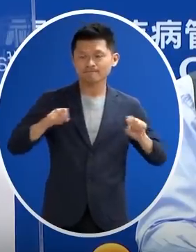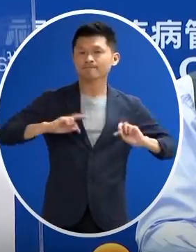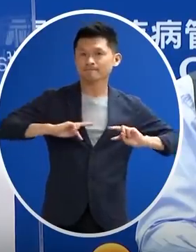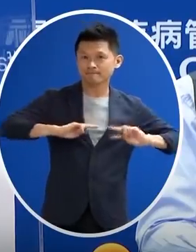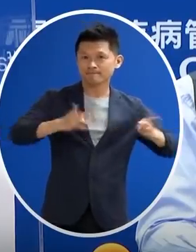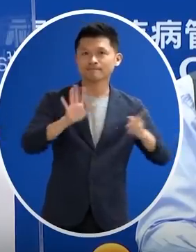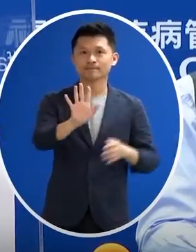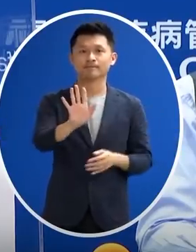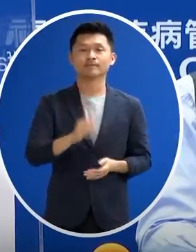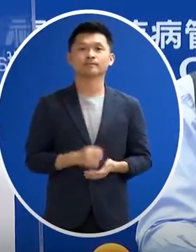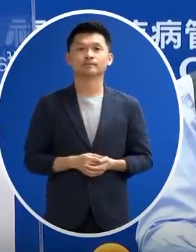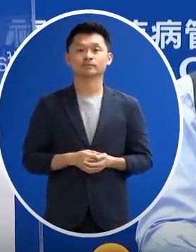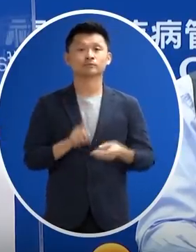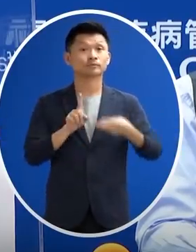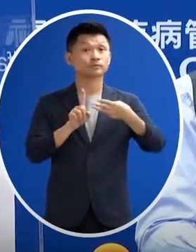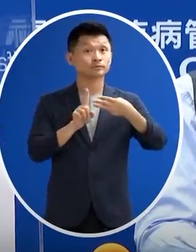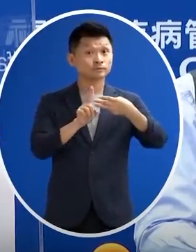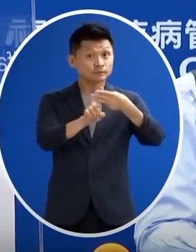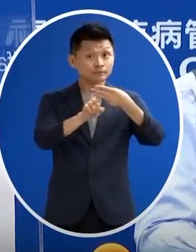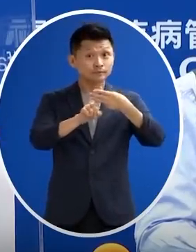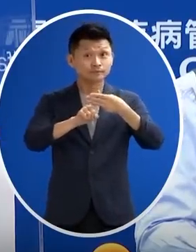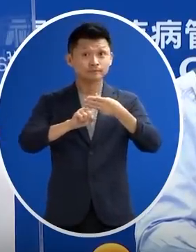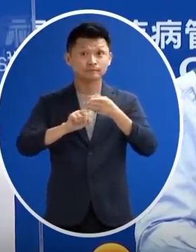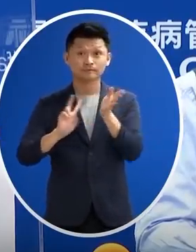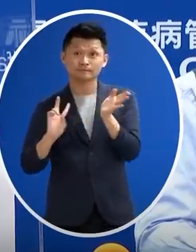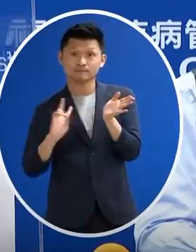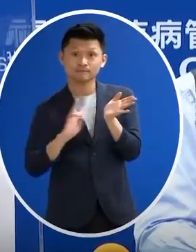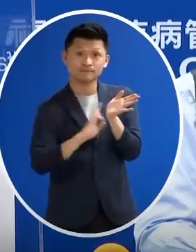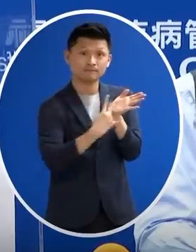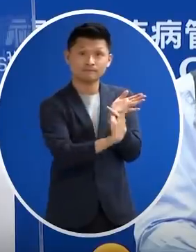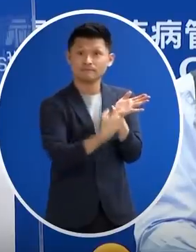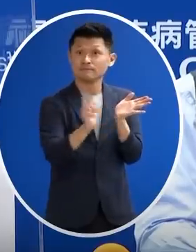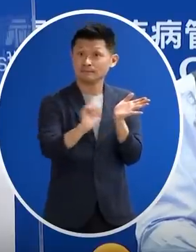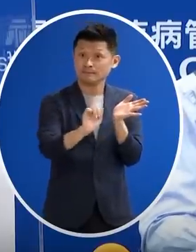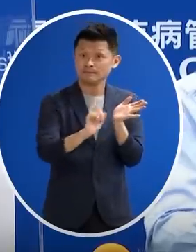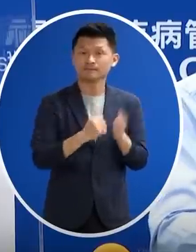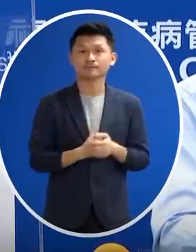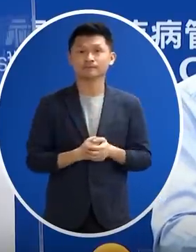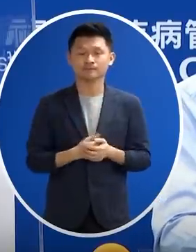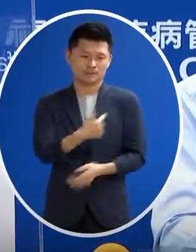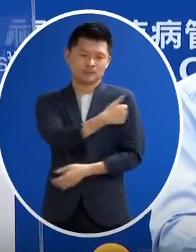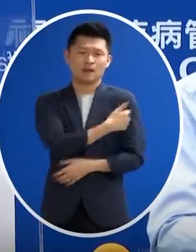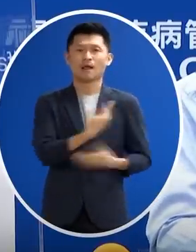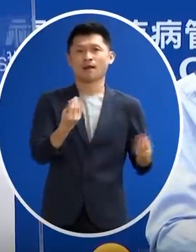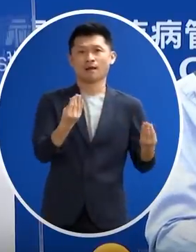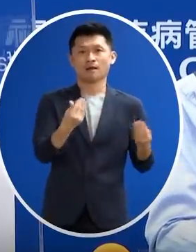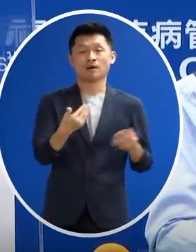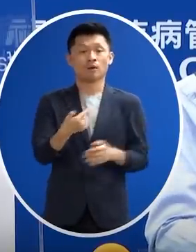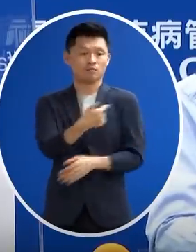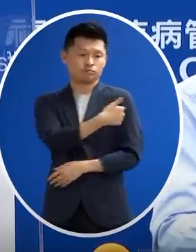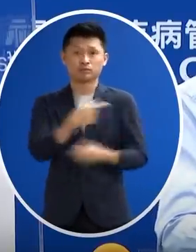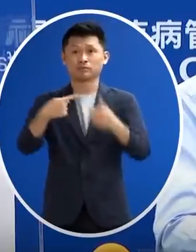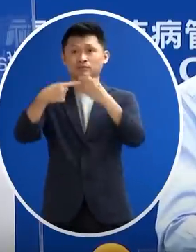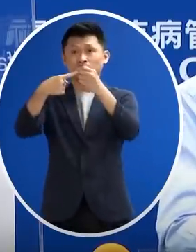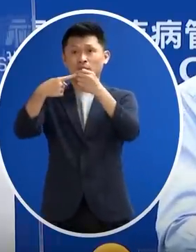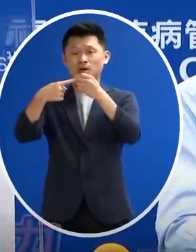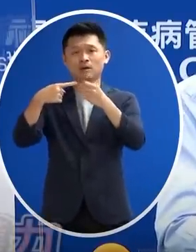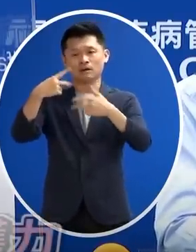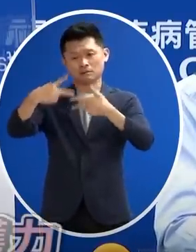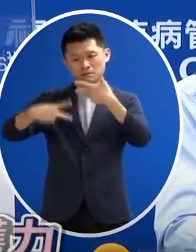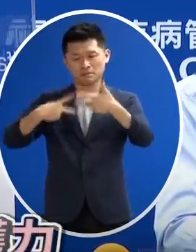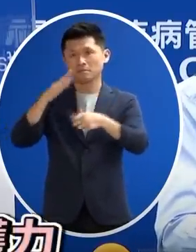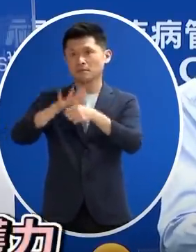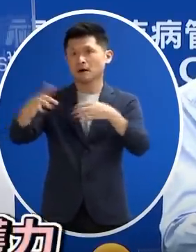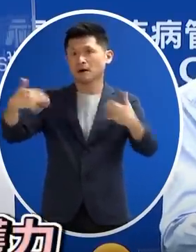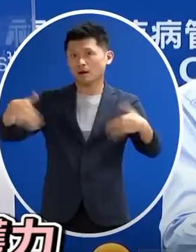那最主要的改变是在没有接种疫苗或接种一剂疫苗未达2周者，